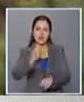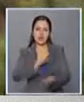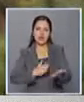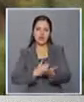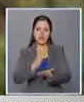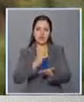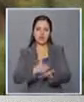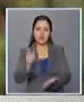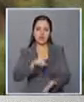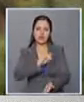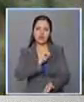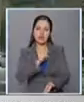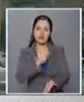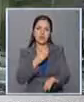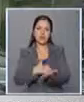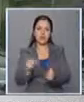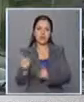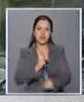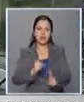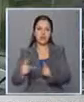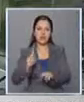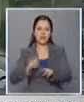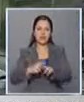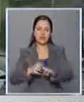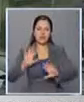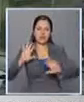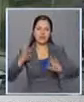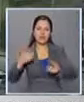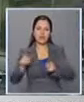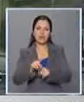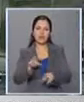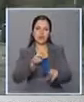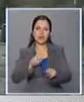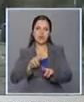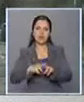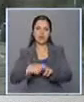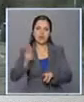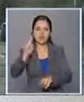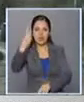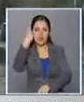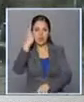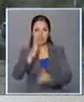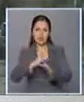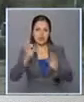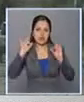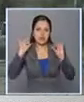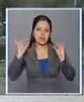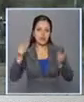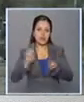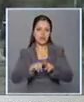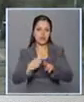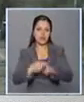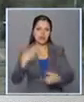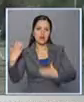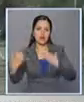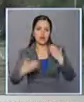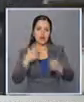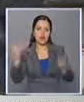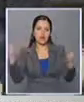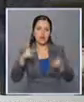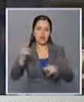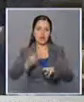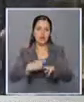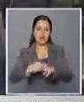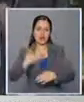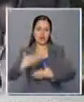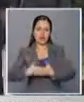состоянии повышенной готовности среагировать на любую чрезвычайную ситуацию. А тех, кто распространяет слухи и несет панику, по мнению Ильина, надо привлекать